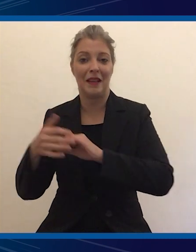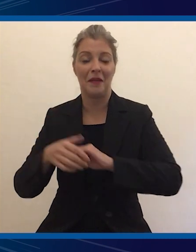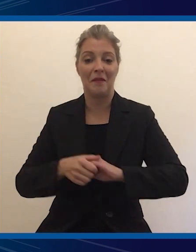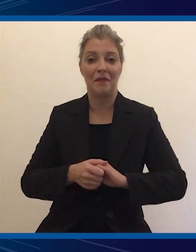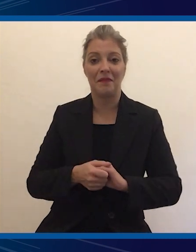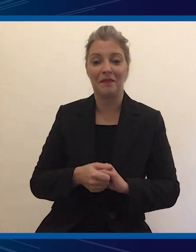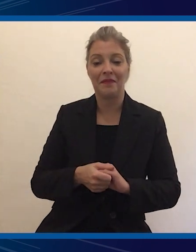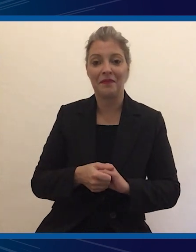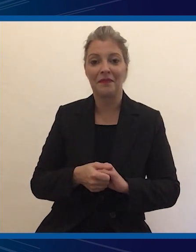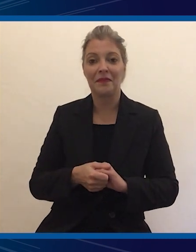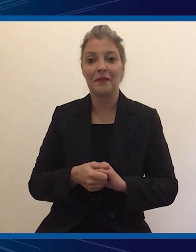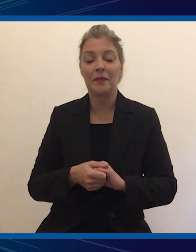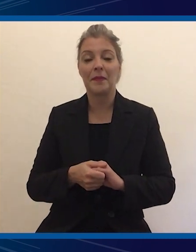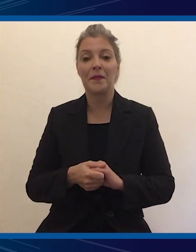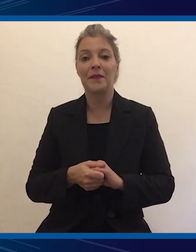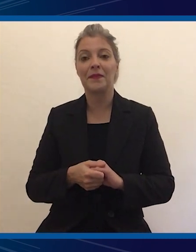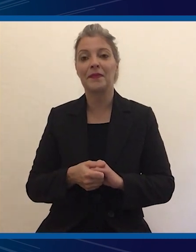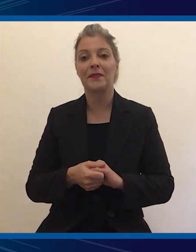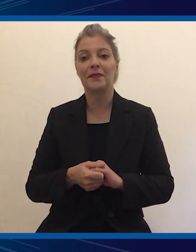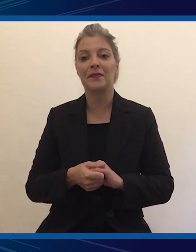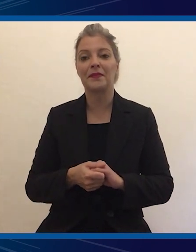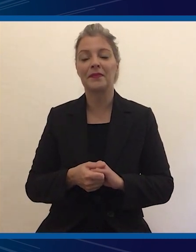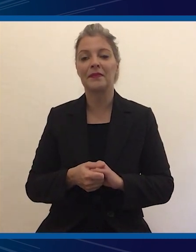cromato d'argento rosso mattone.